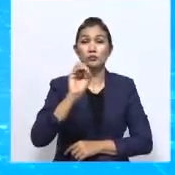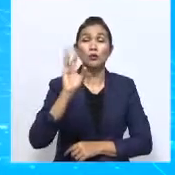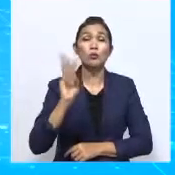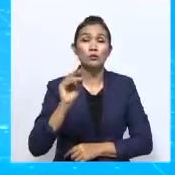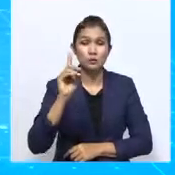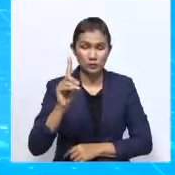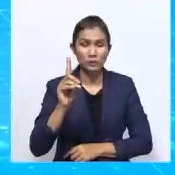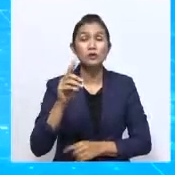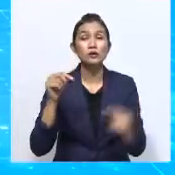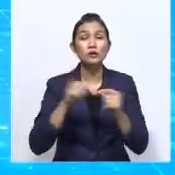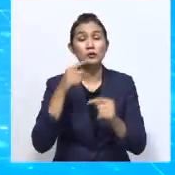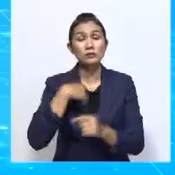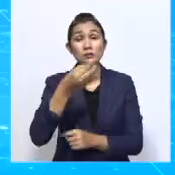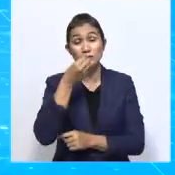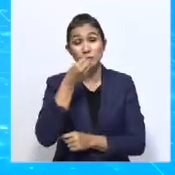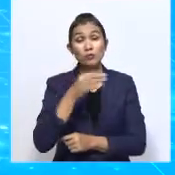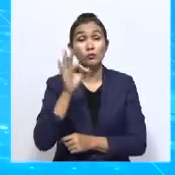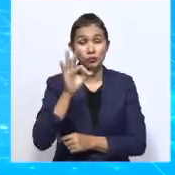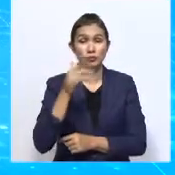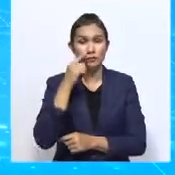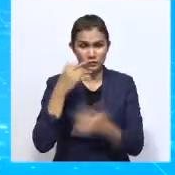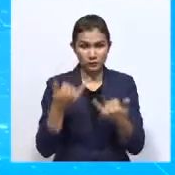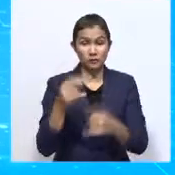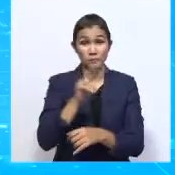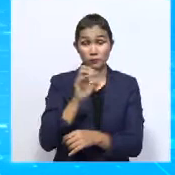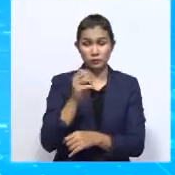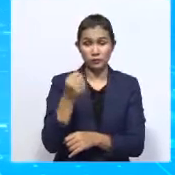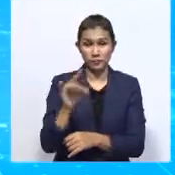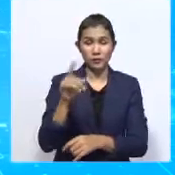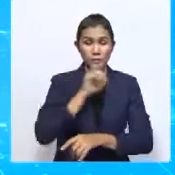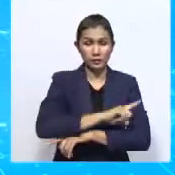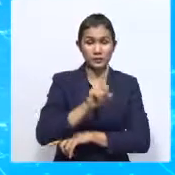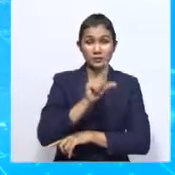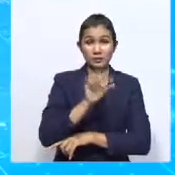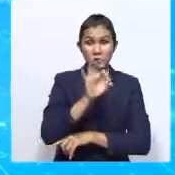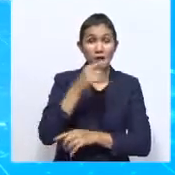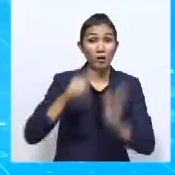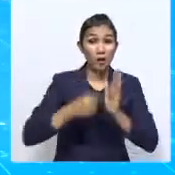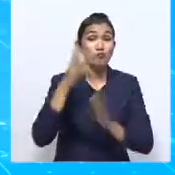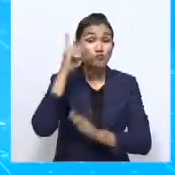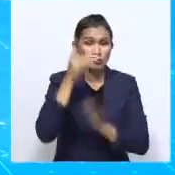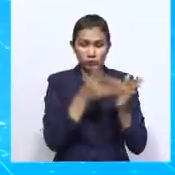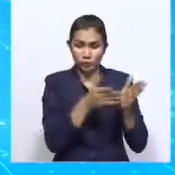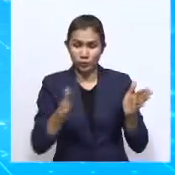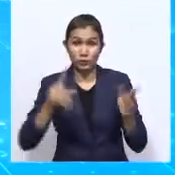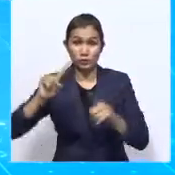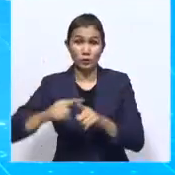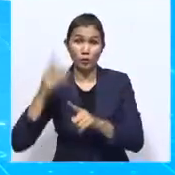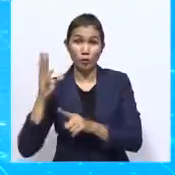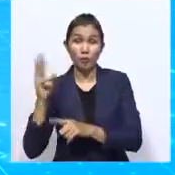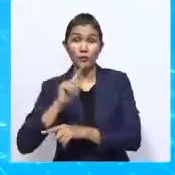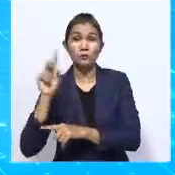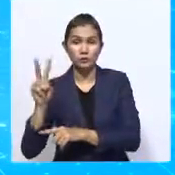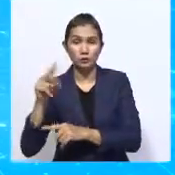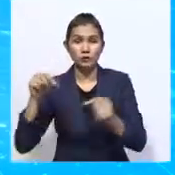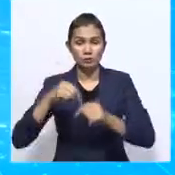2,561 นะครับ Thai Fake World of Food Asia 2018ซึ่งก็จะจัดขึ้นระหว่างวันที่29พฤษภาคมก็คือพรุ่งนี้ครับไปจนถึงวันที่2มิถุนายนที่